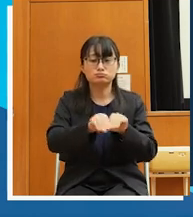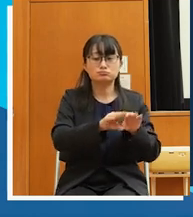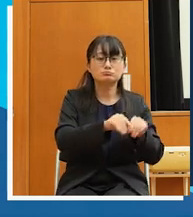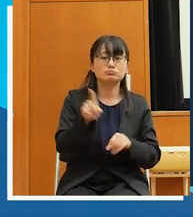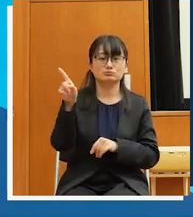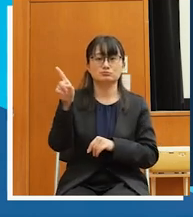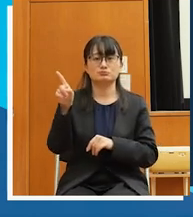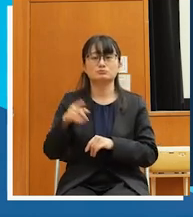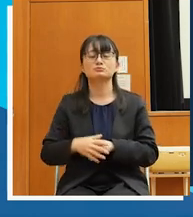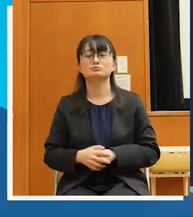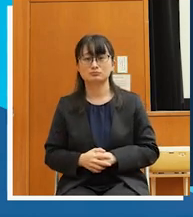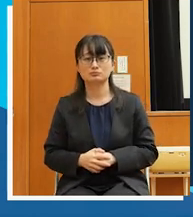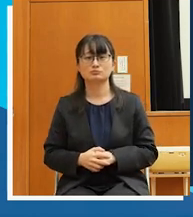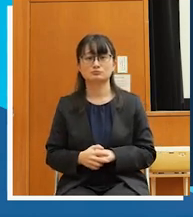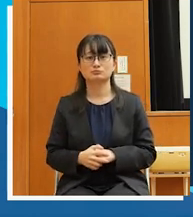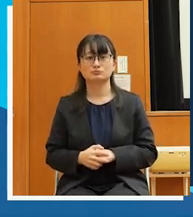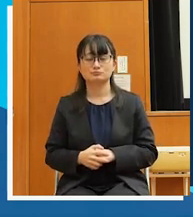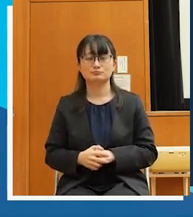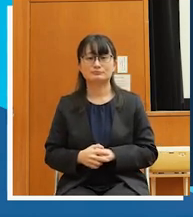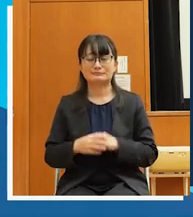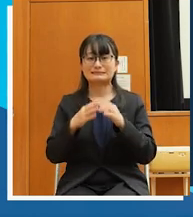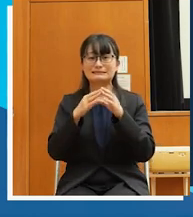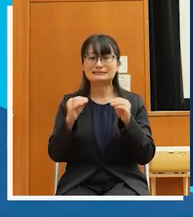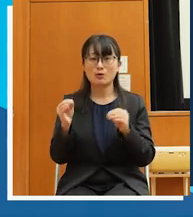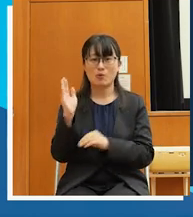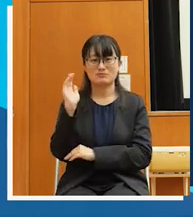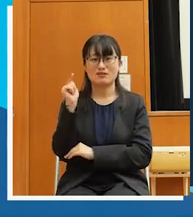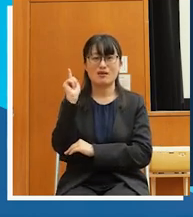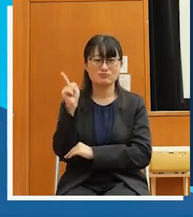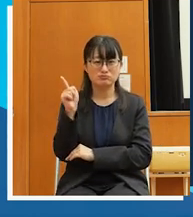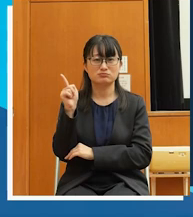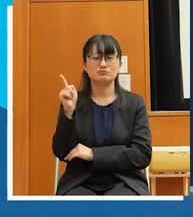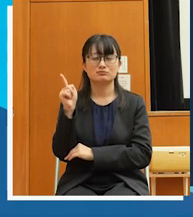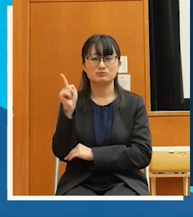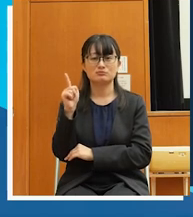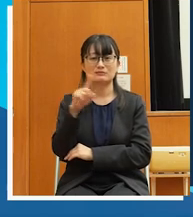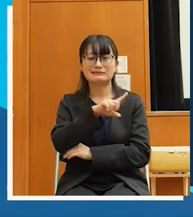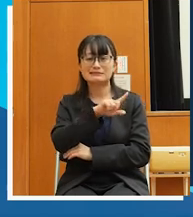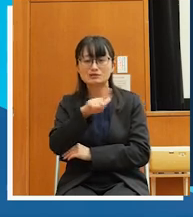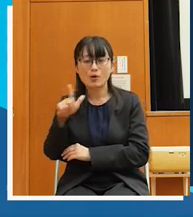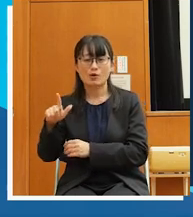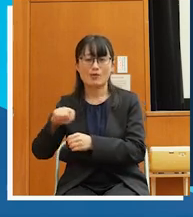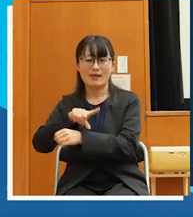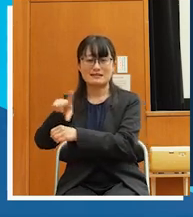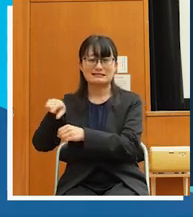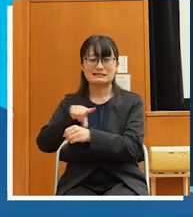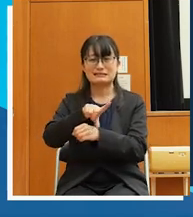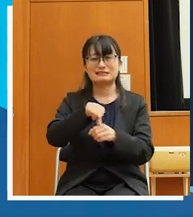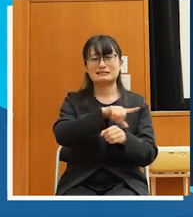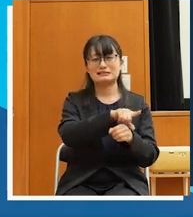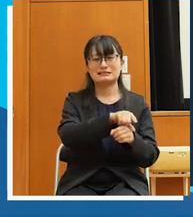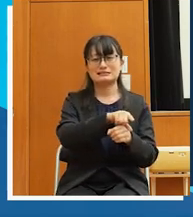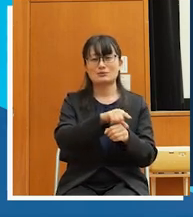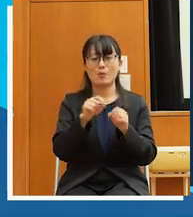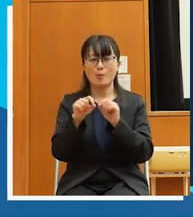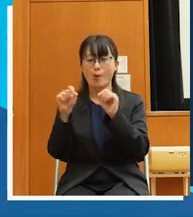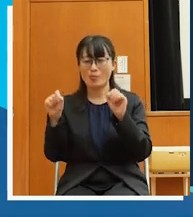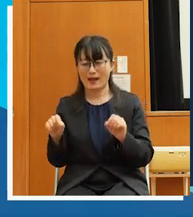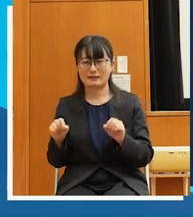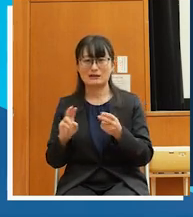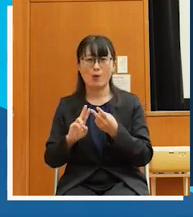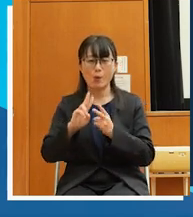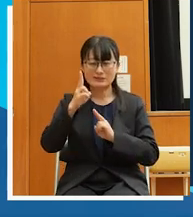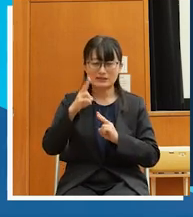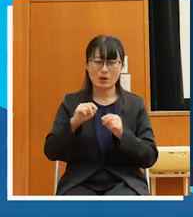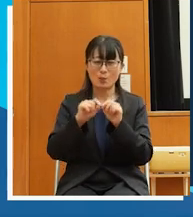ね日本政府といったものはえいろんなところの地域沖縄大県も含めていろんな地域の問題があってそこ